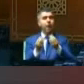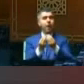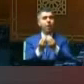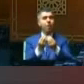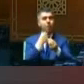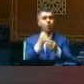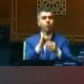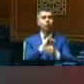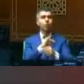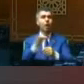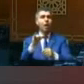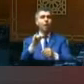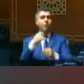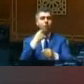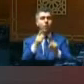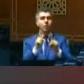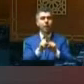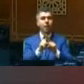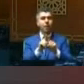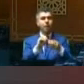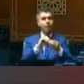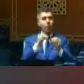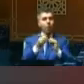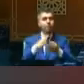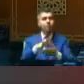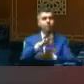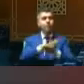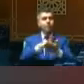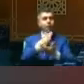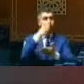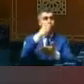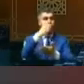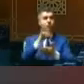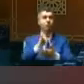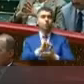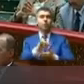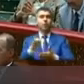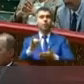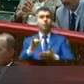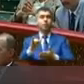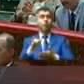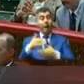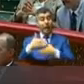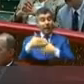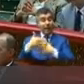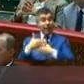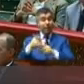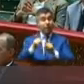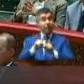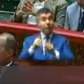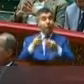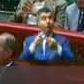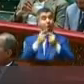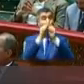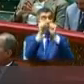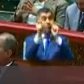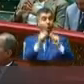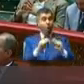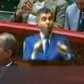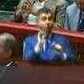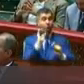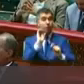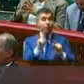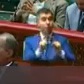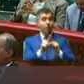دو ديزالينيومون، بمعنى انه نظريا اذا كان هناك تحرير غيبقى سعر الصرف ديال الدرهم هو سعر